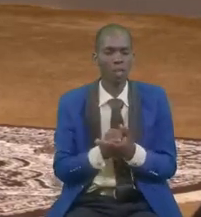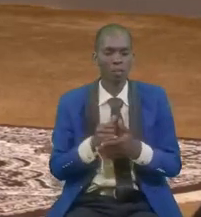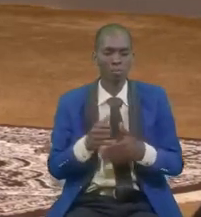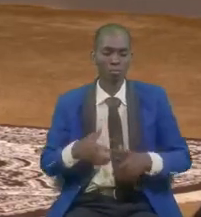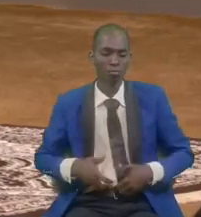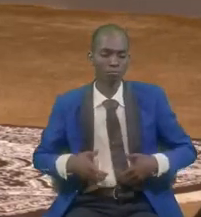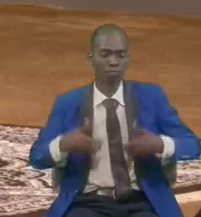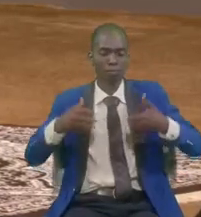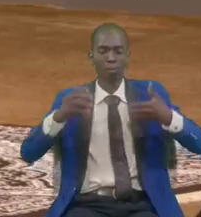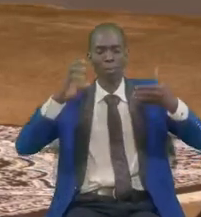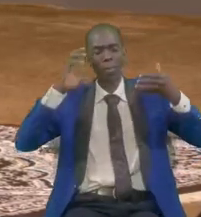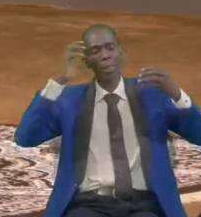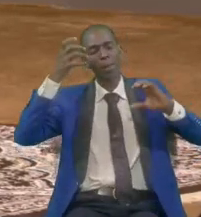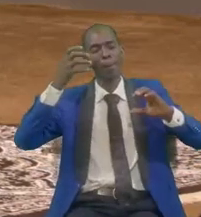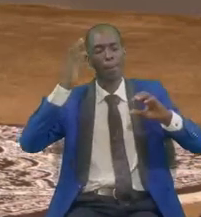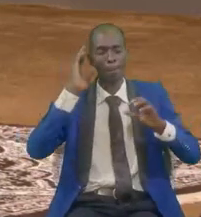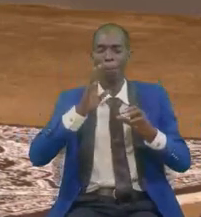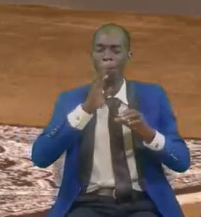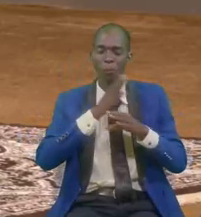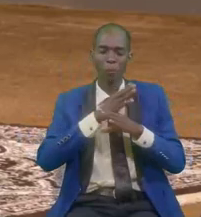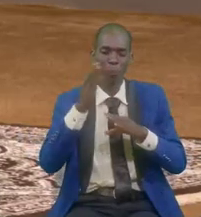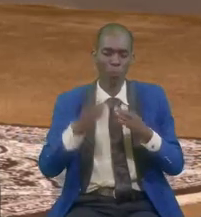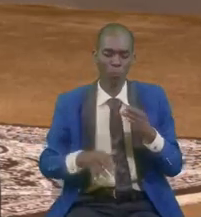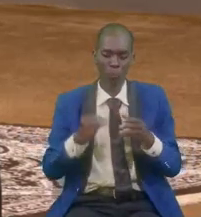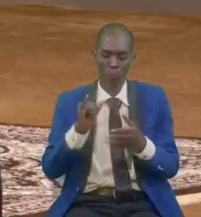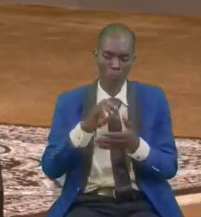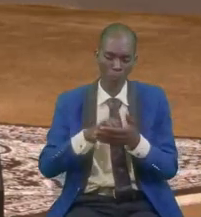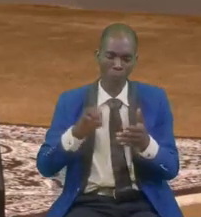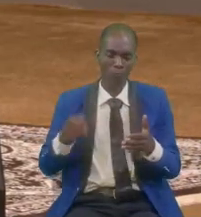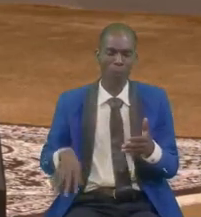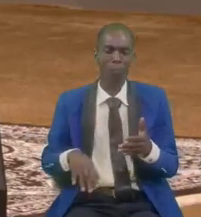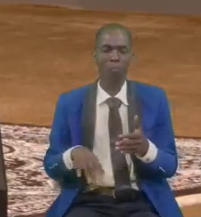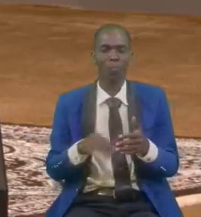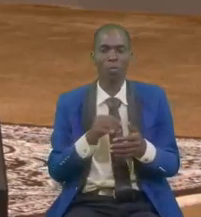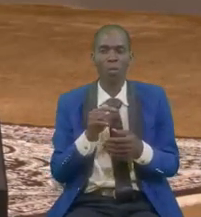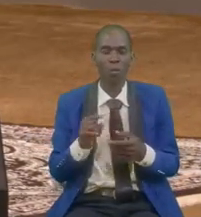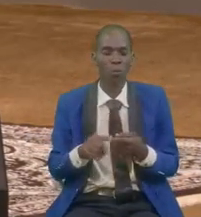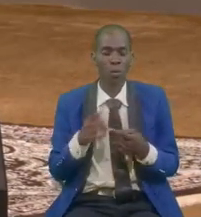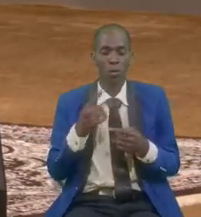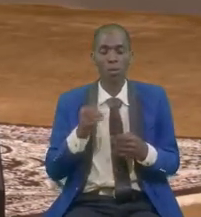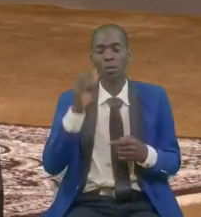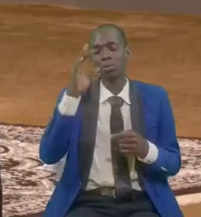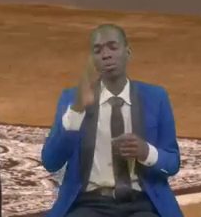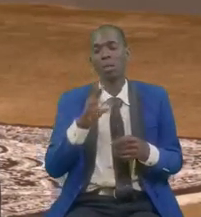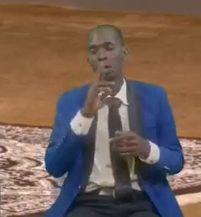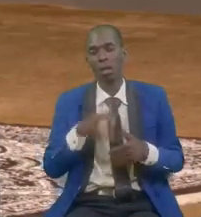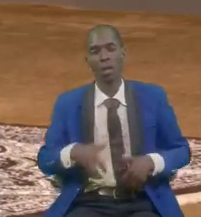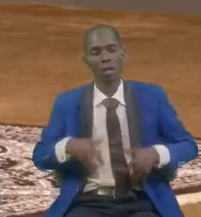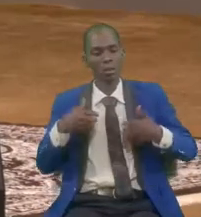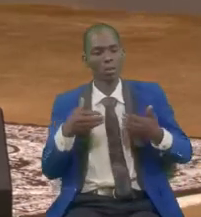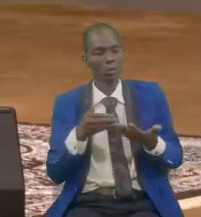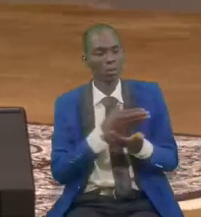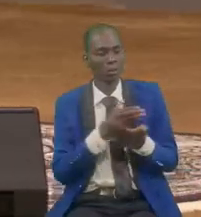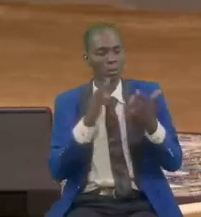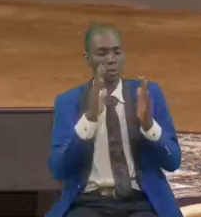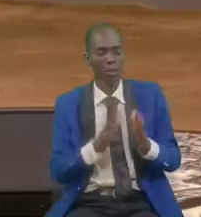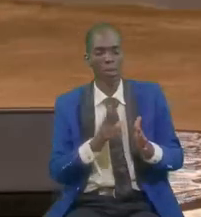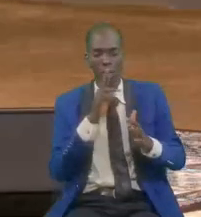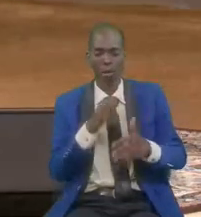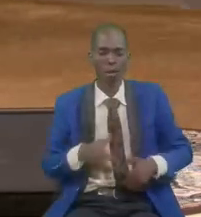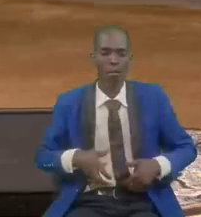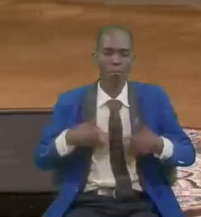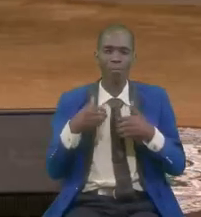colère, l'indignation soit totalement ôtée. Mais si les prédicateurs se fâchent, les choristes se fâchent,